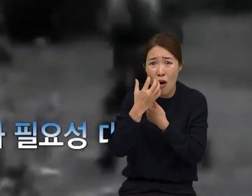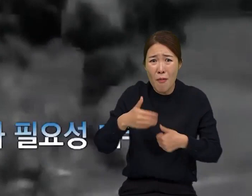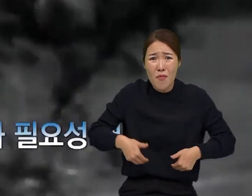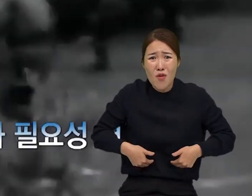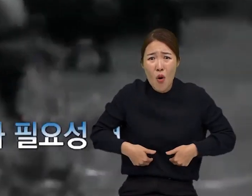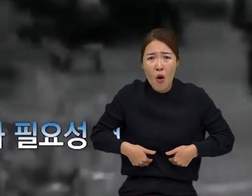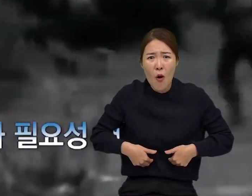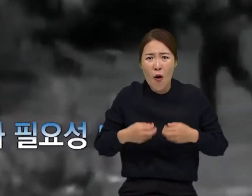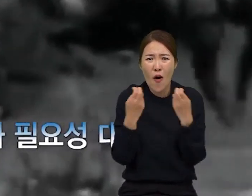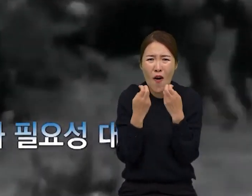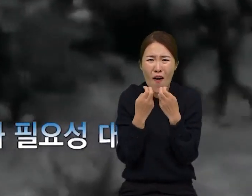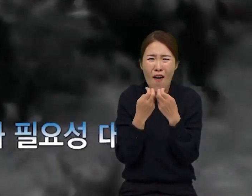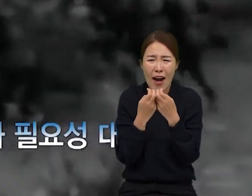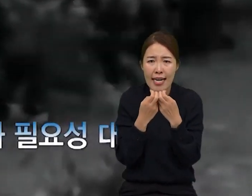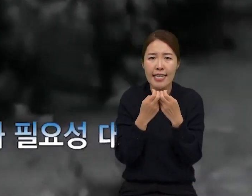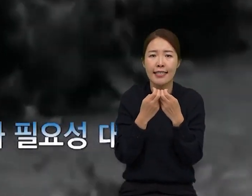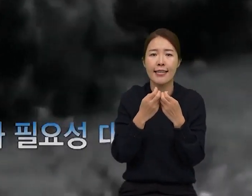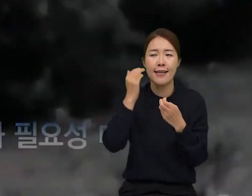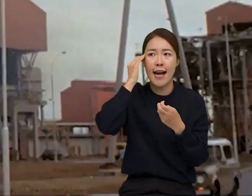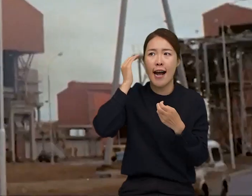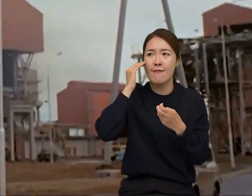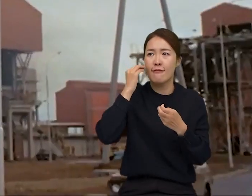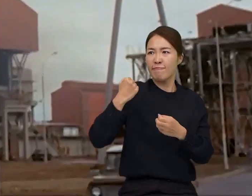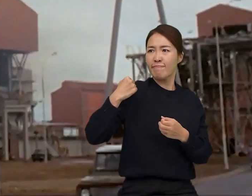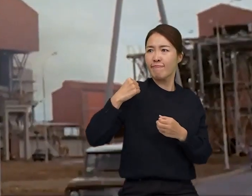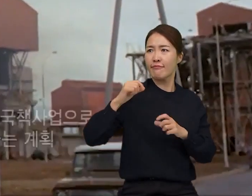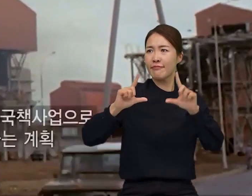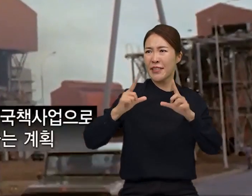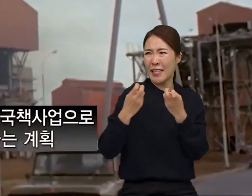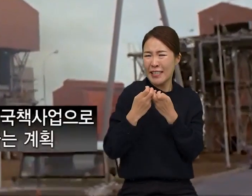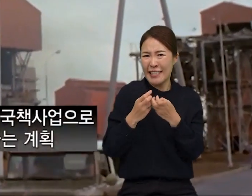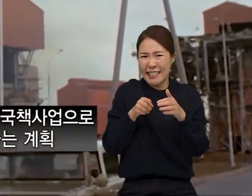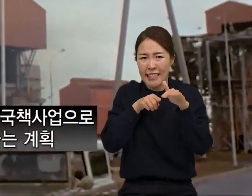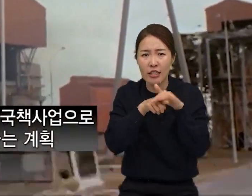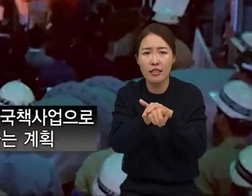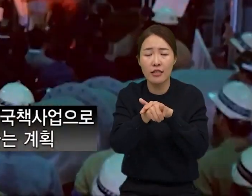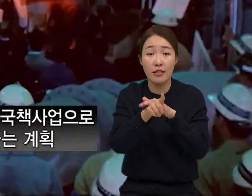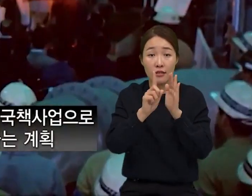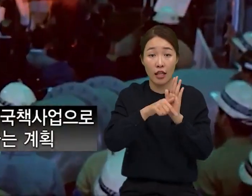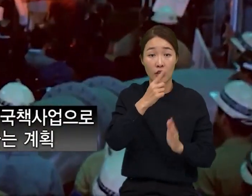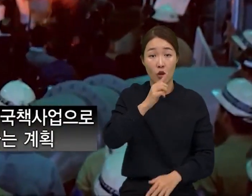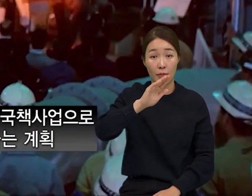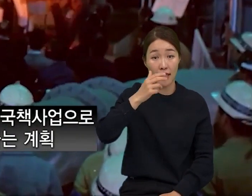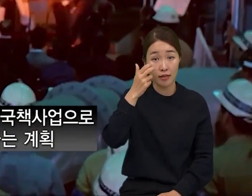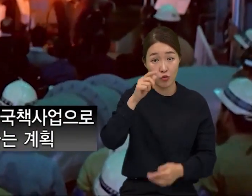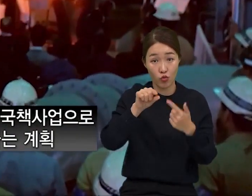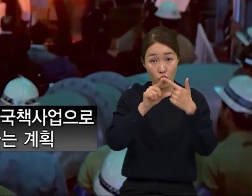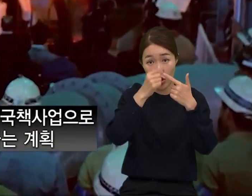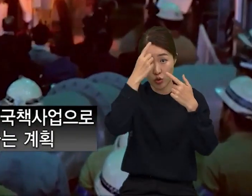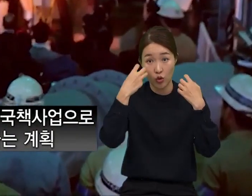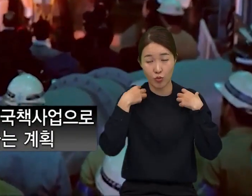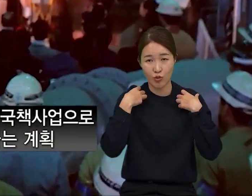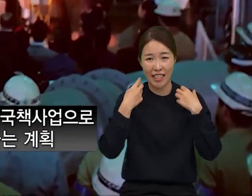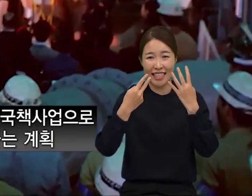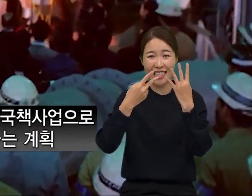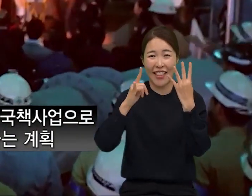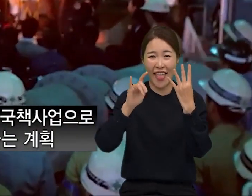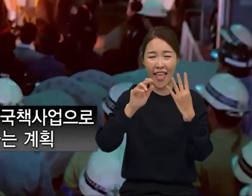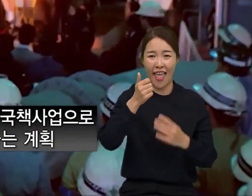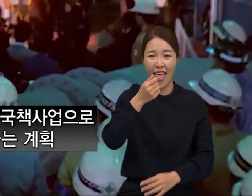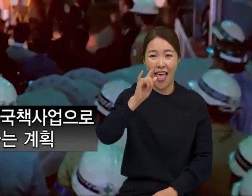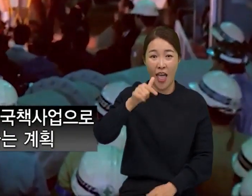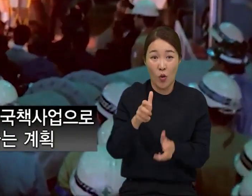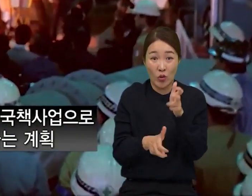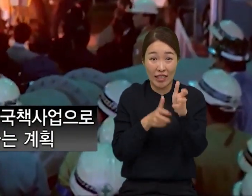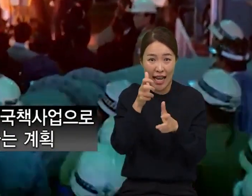박정희는 무기 국산화에 나섰다. 그리고 1970년 6월 정부는 4대 핵공장 사업 계획을